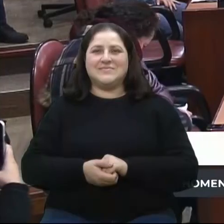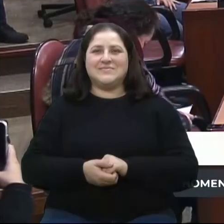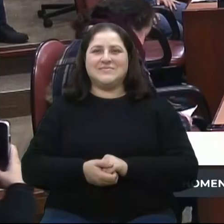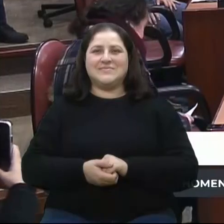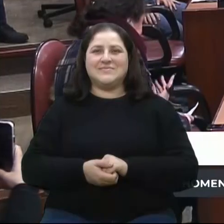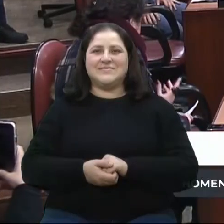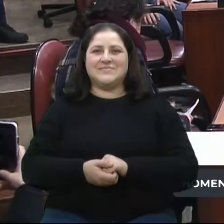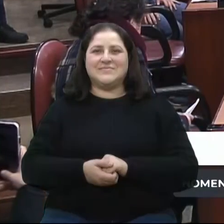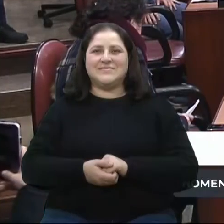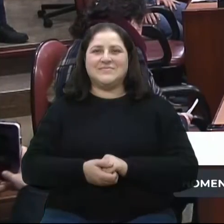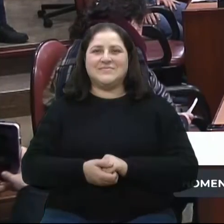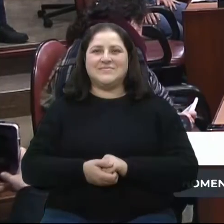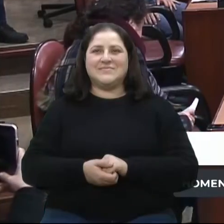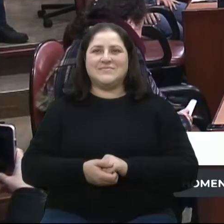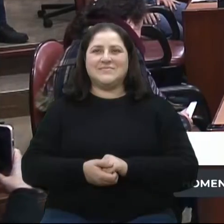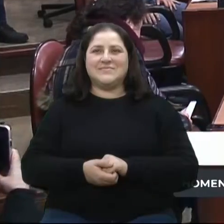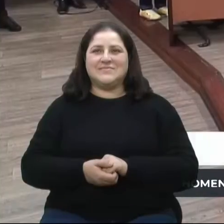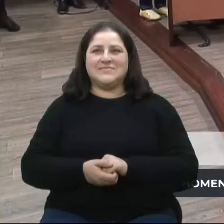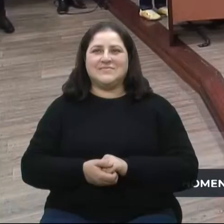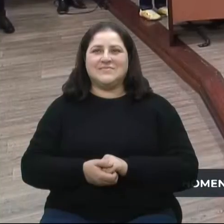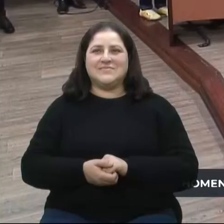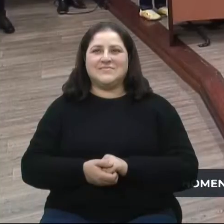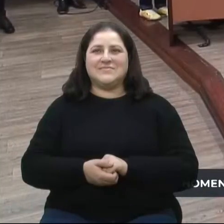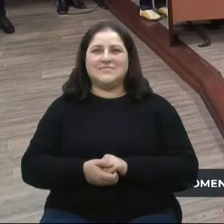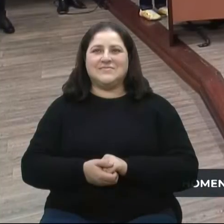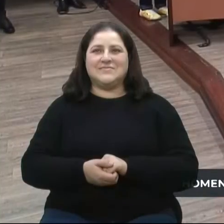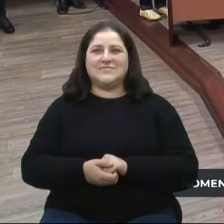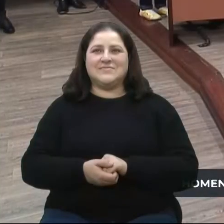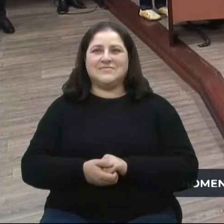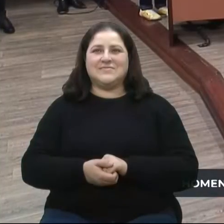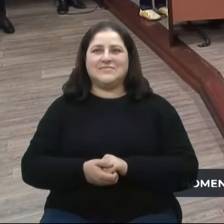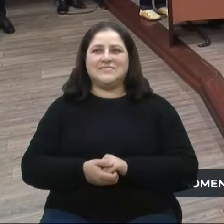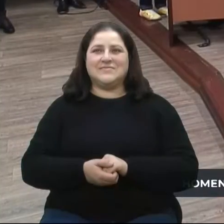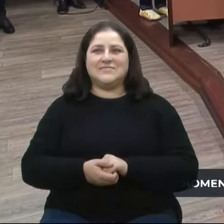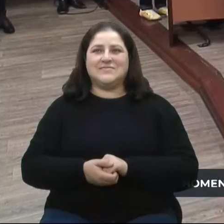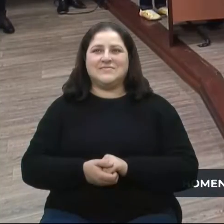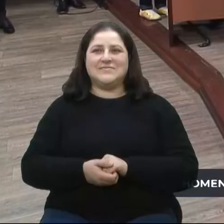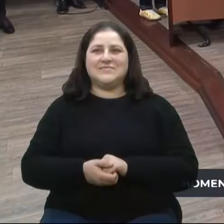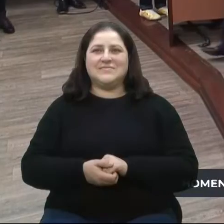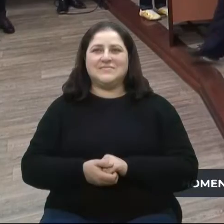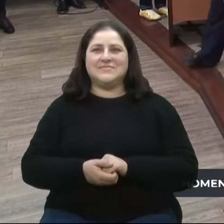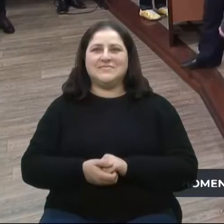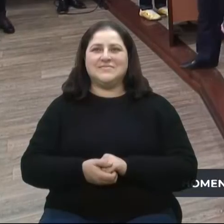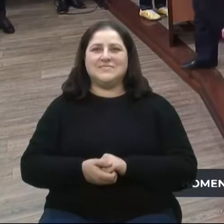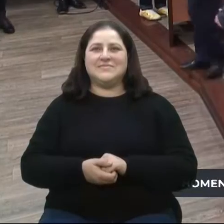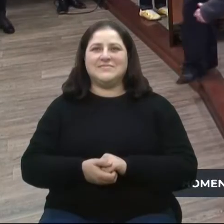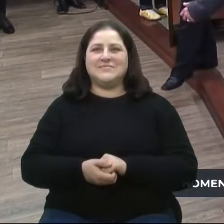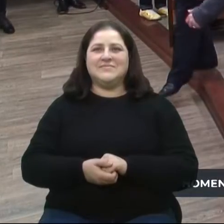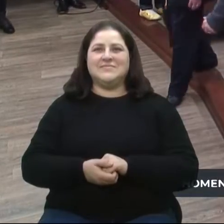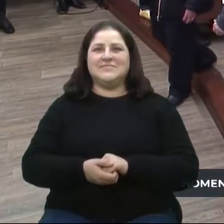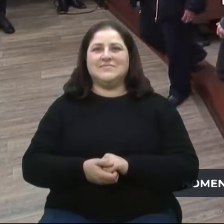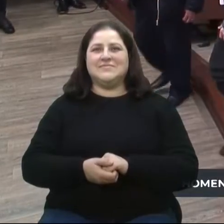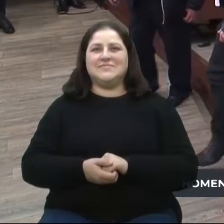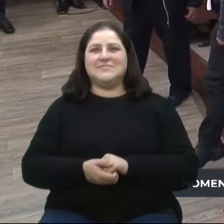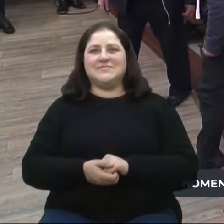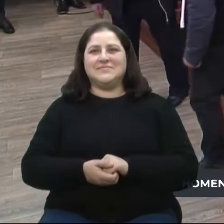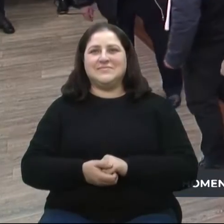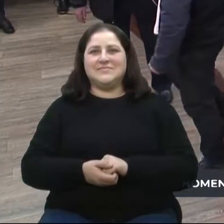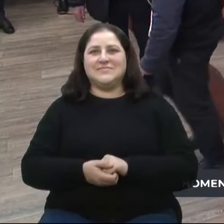voglio regalare, guarda ben che non si bagna, e